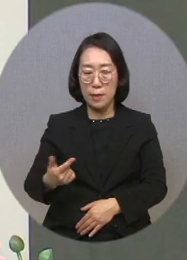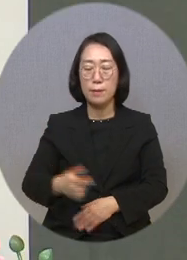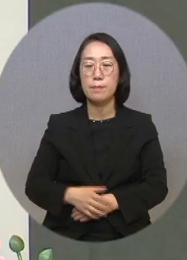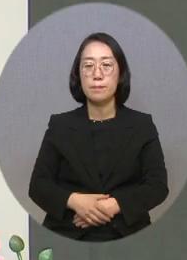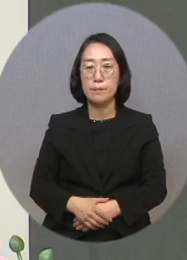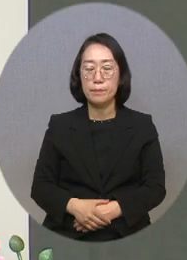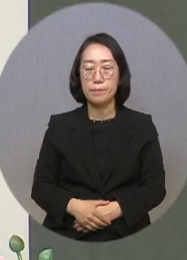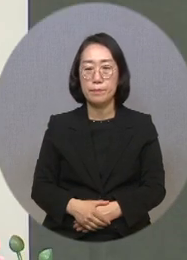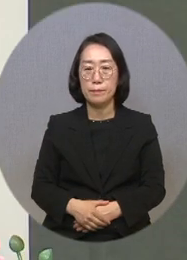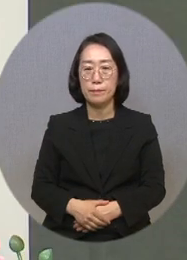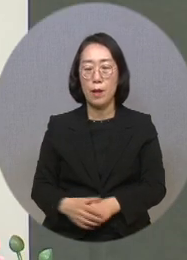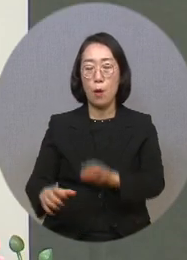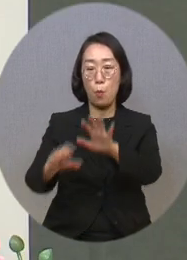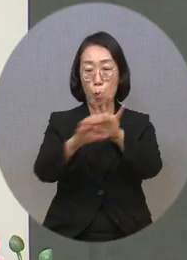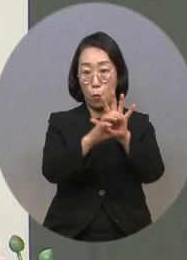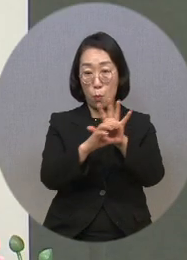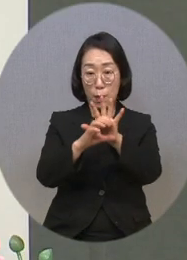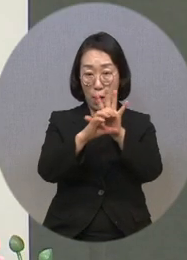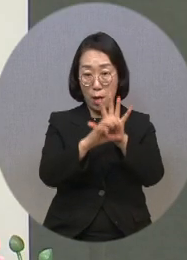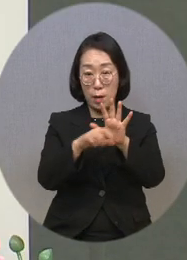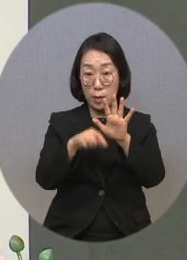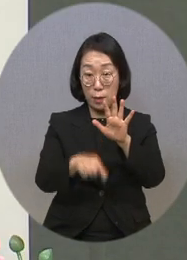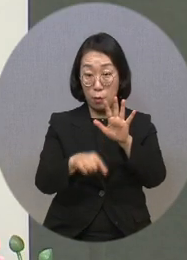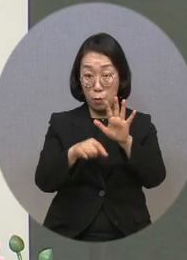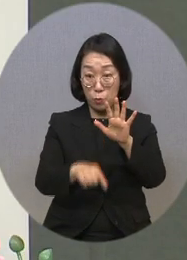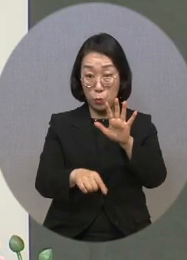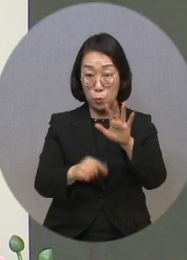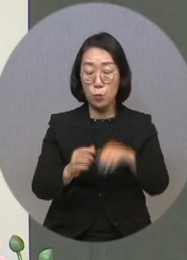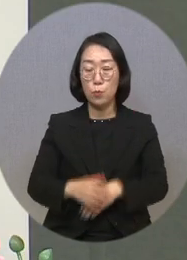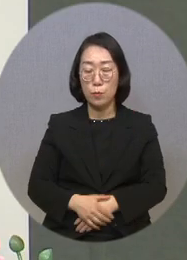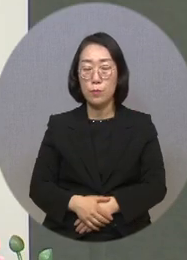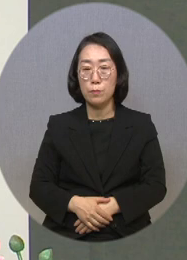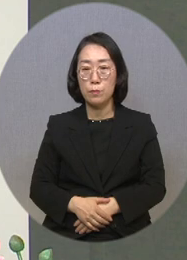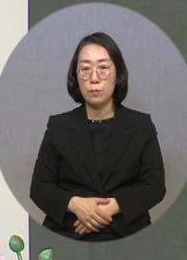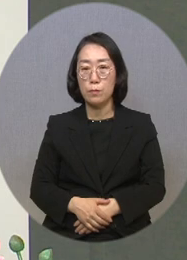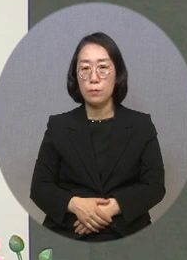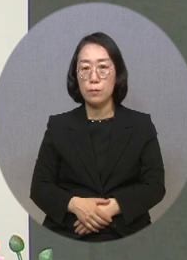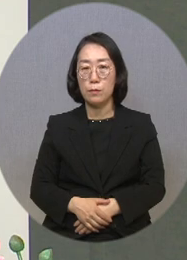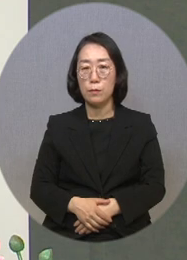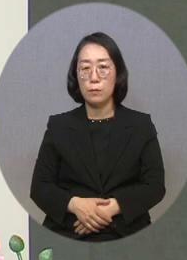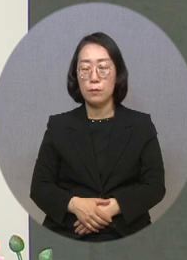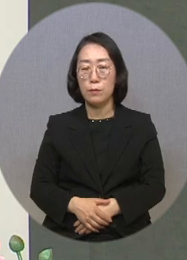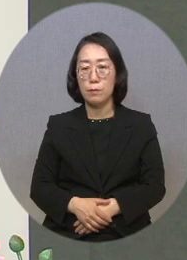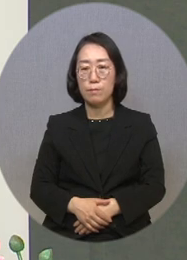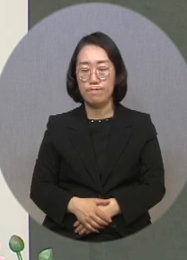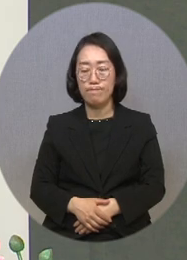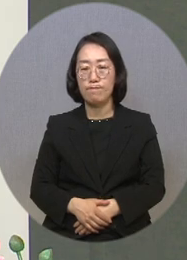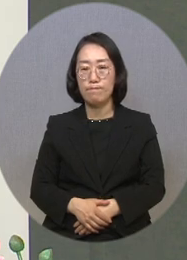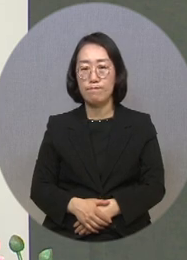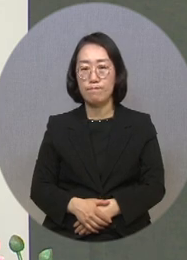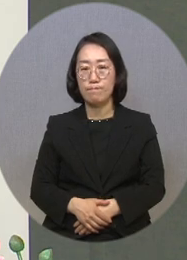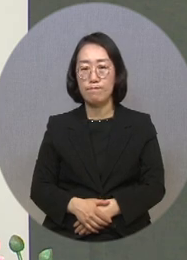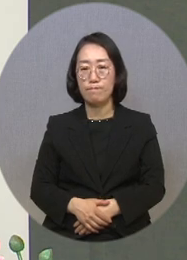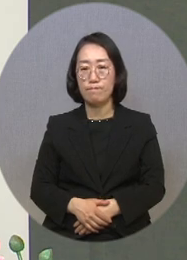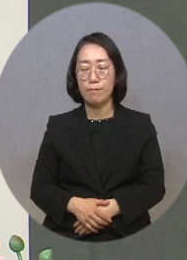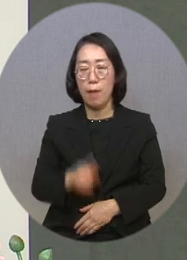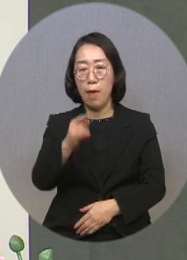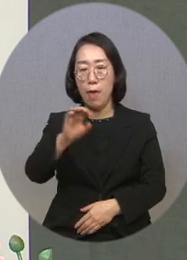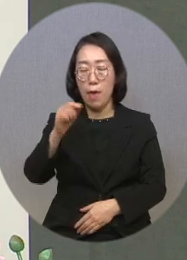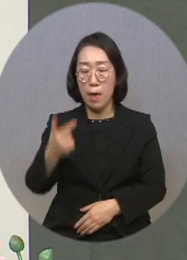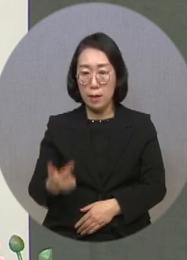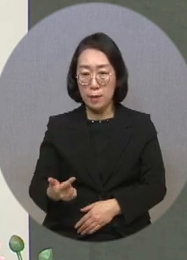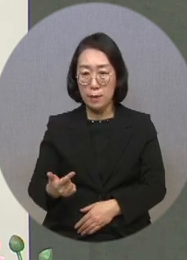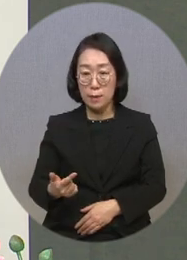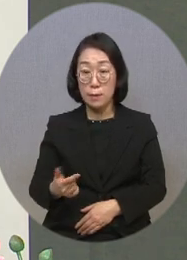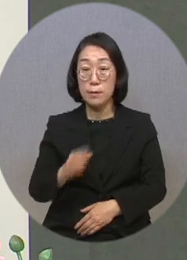그래서 네. 코로나를 우리가 맞이하는 것도 네. 연례 행사처럼 네. 해인 시대가